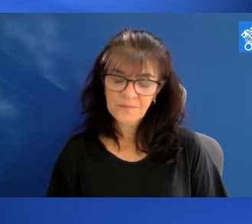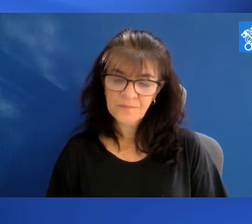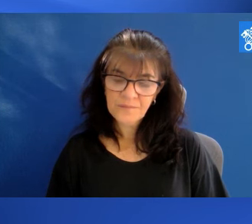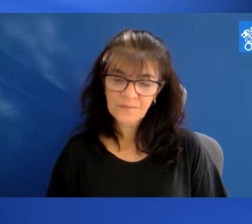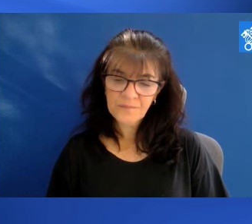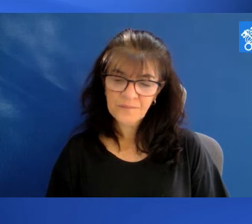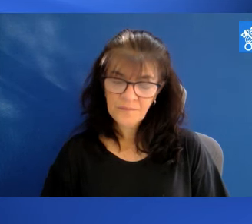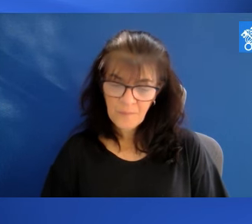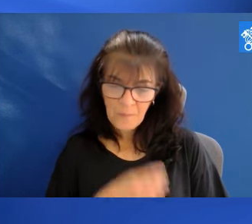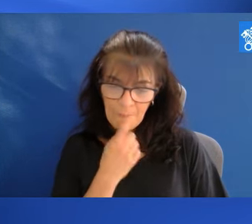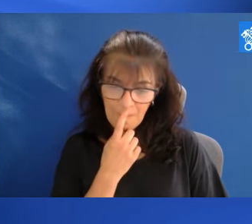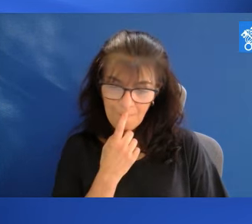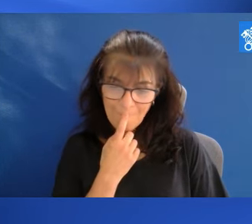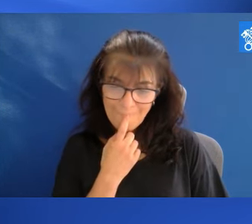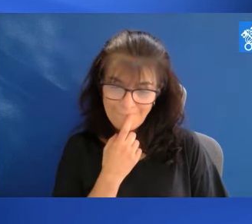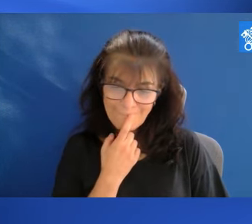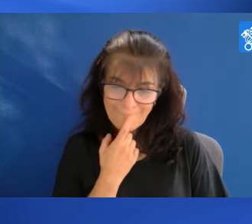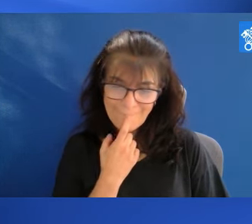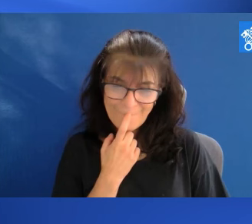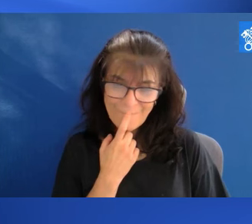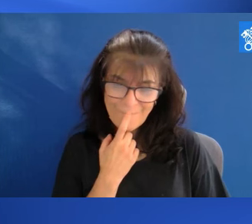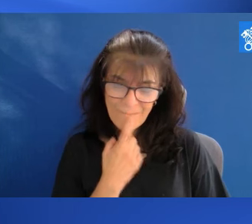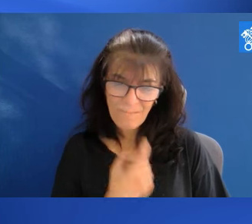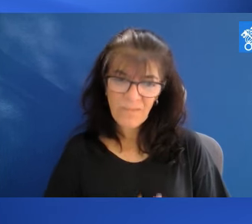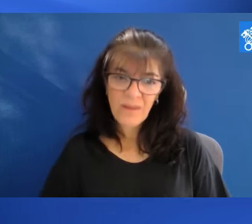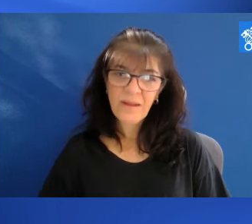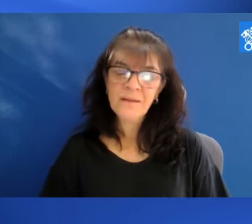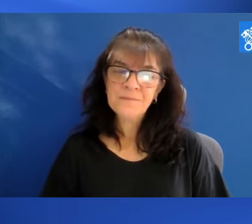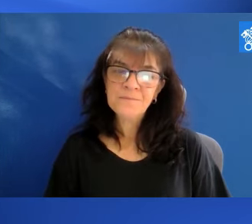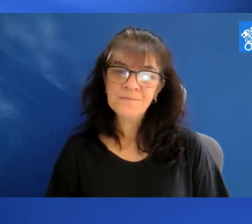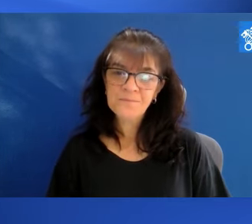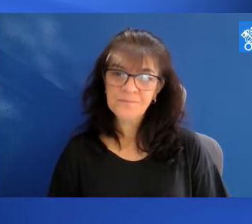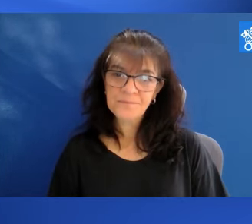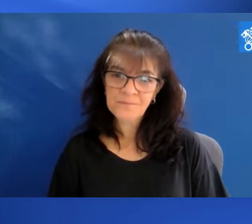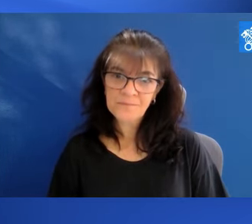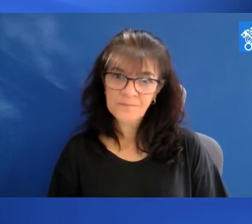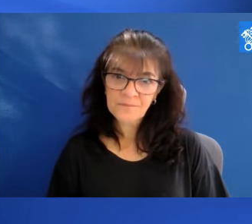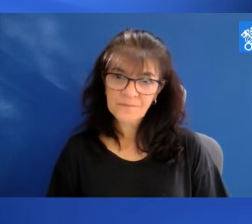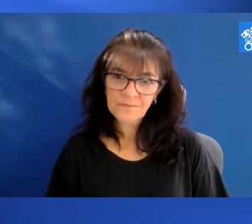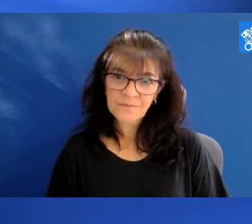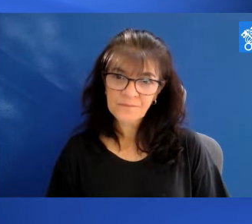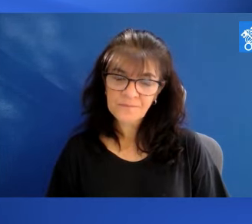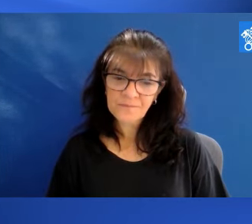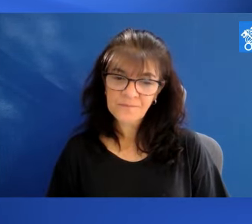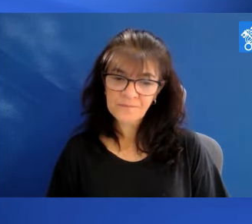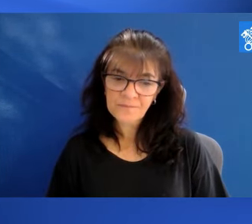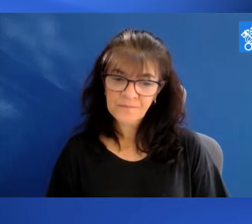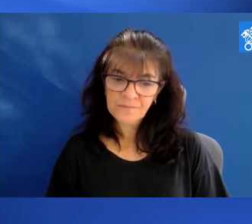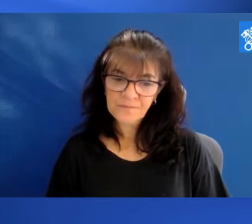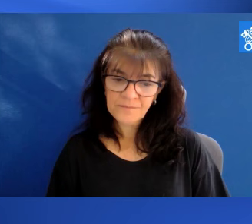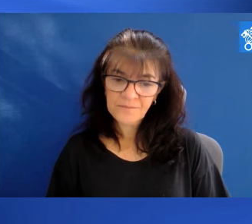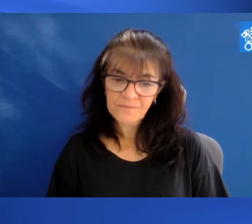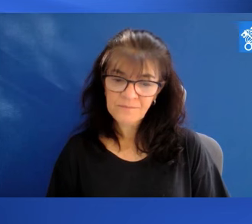التواضع هو المضاد الأكبر لأخطر الرذائل أي الكبرياء لكي نحرر أنفسنا